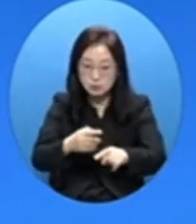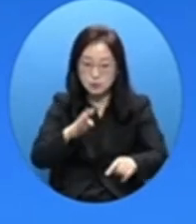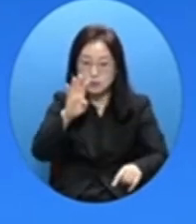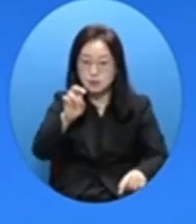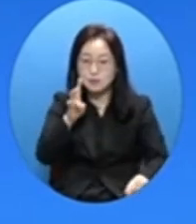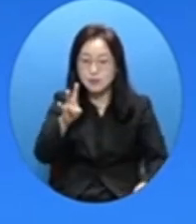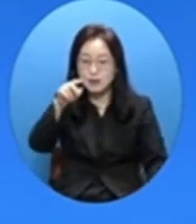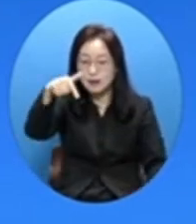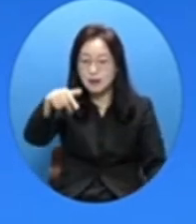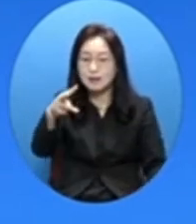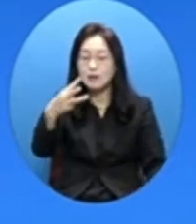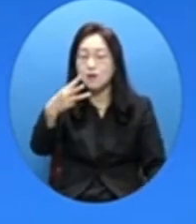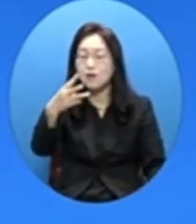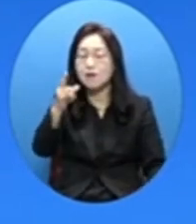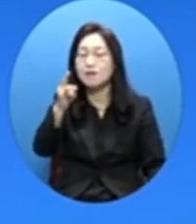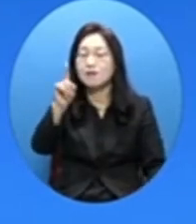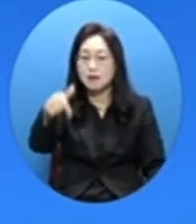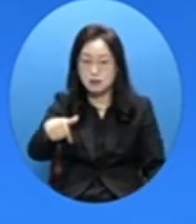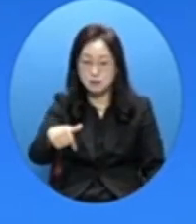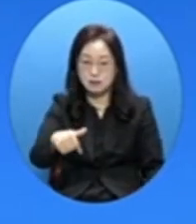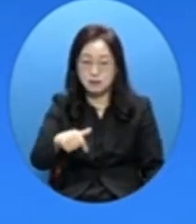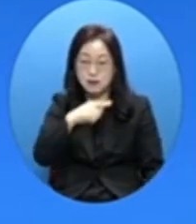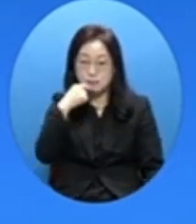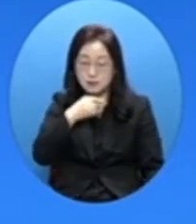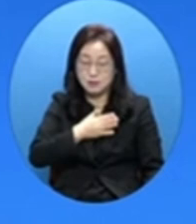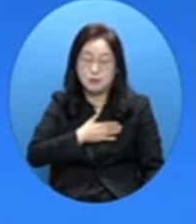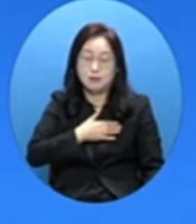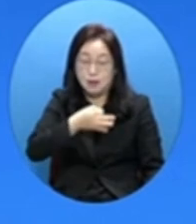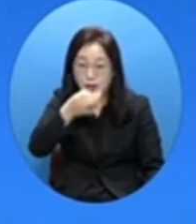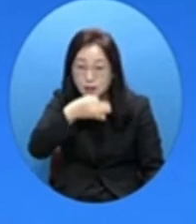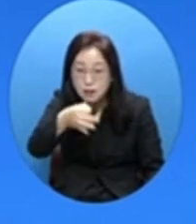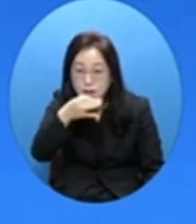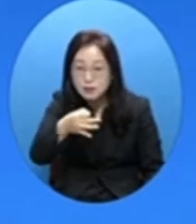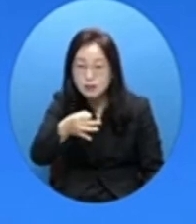3개가 걸려서 한쪽 폐를 잘라낼 그런